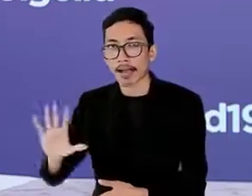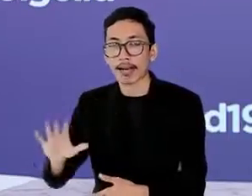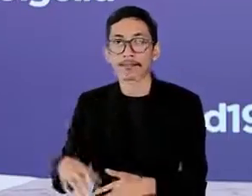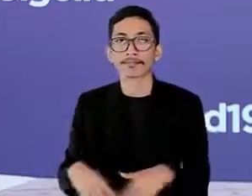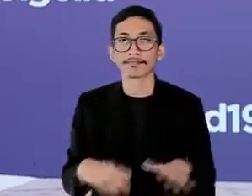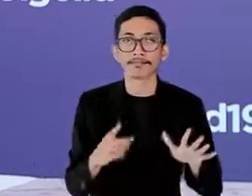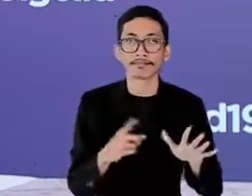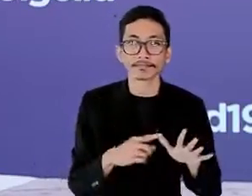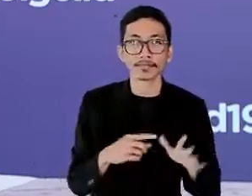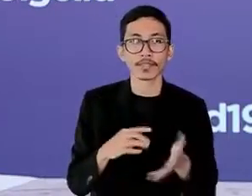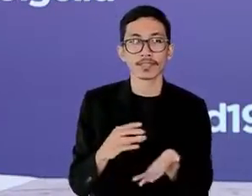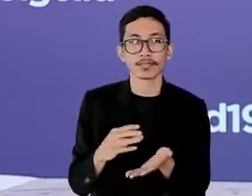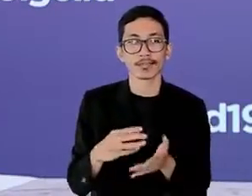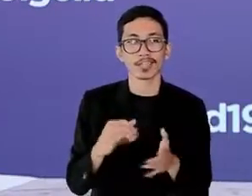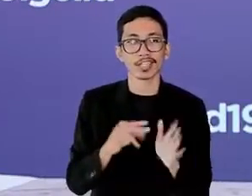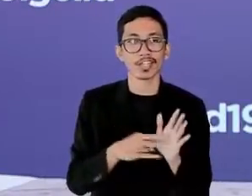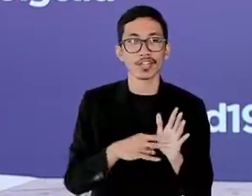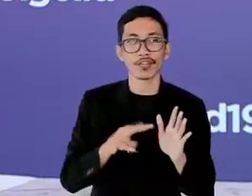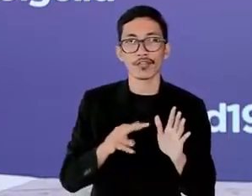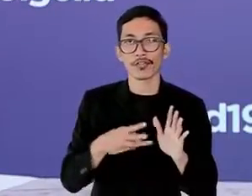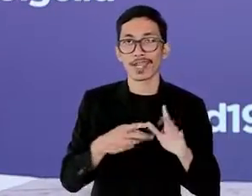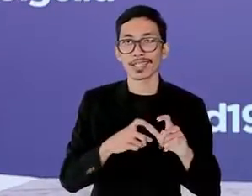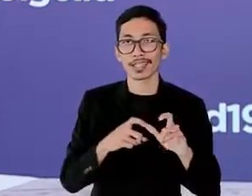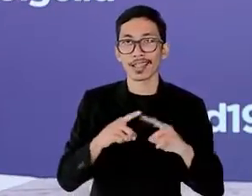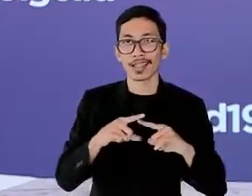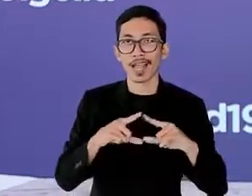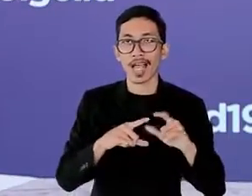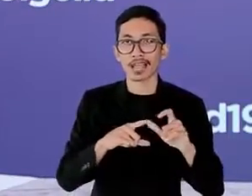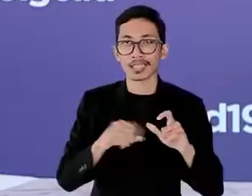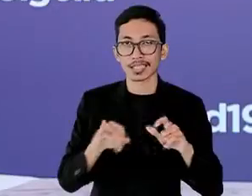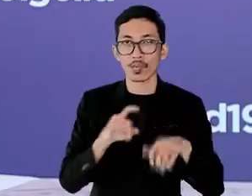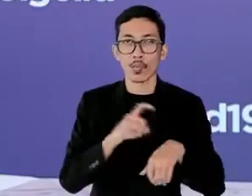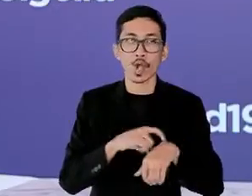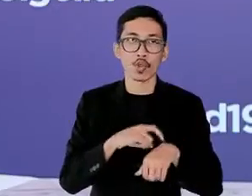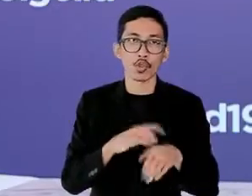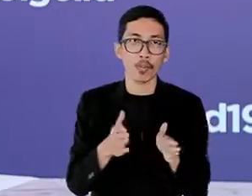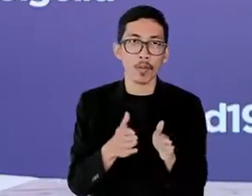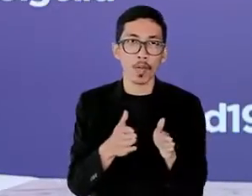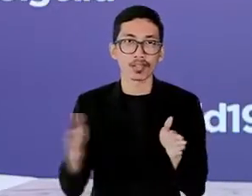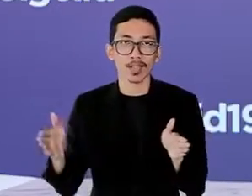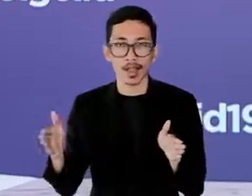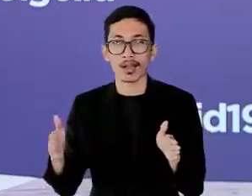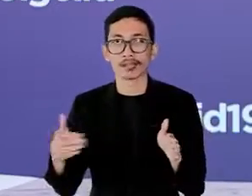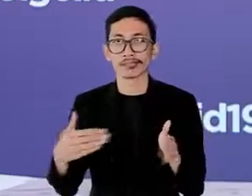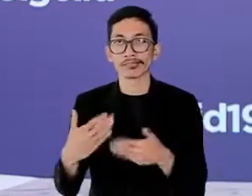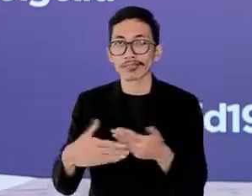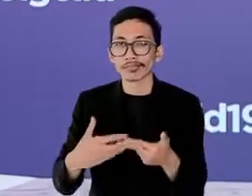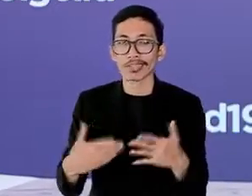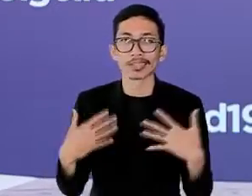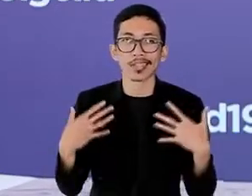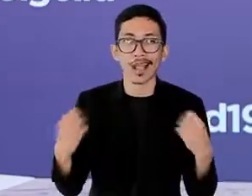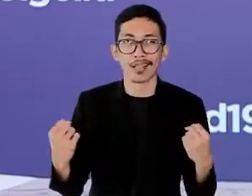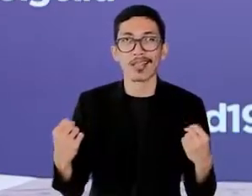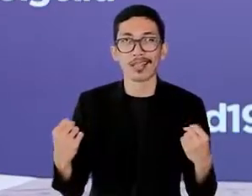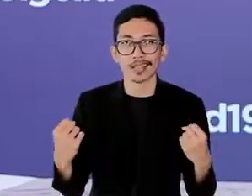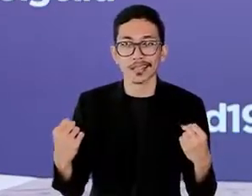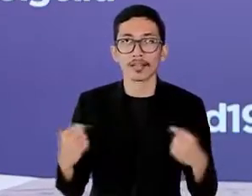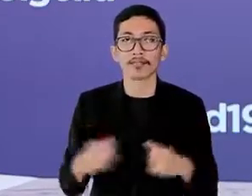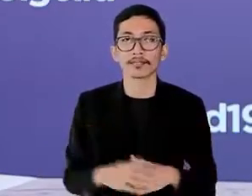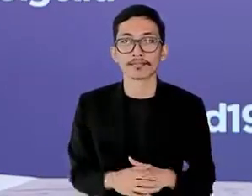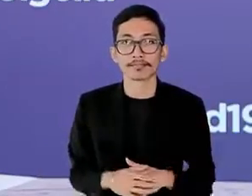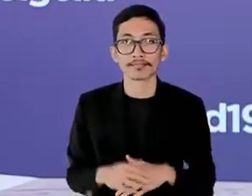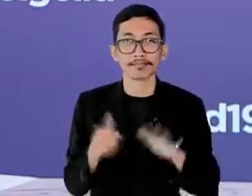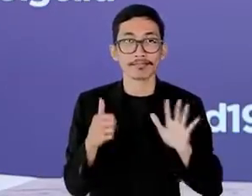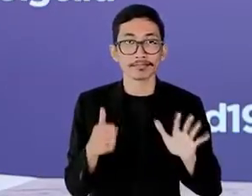investasi jangka panjang untuk mengubah perilaku masyarakat menjadi lebih sehat secara berkelanjutan dan